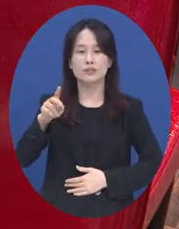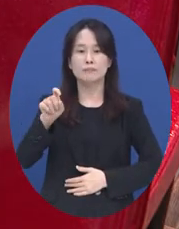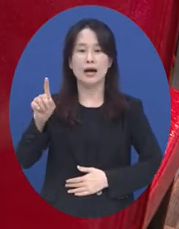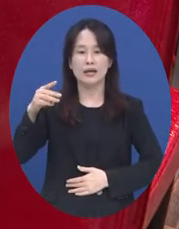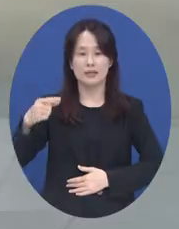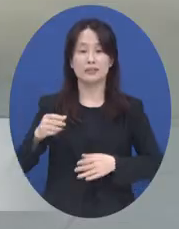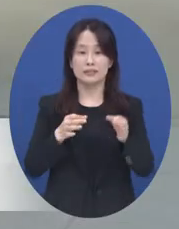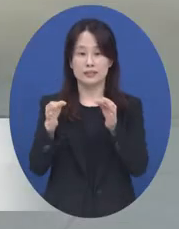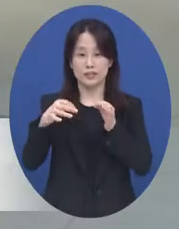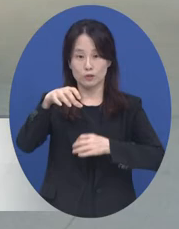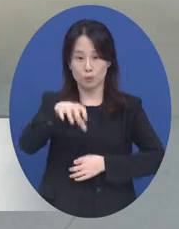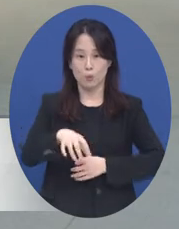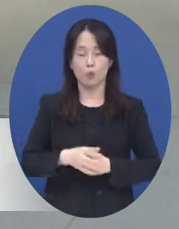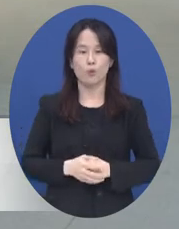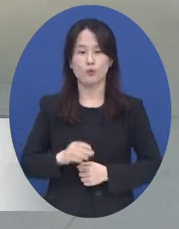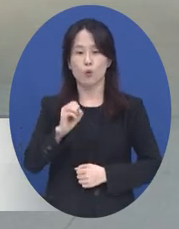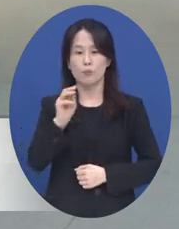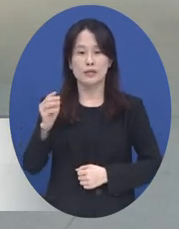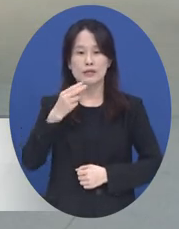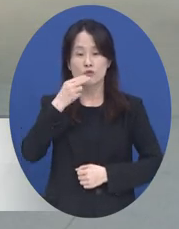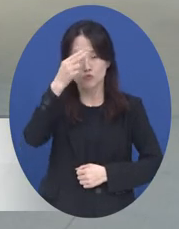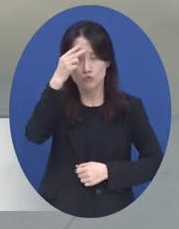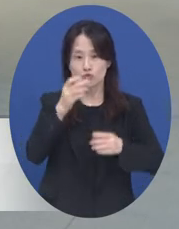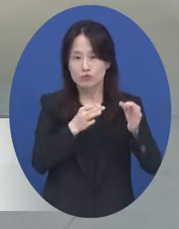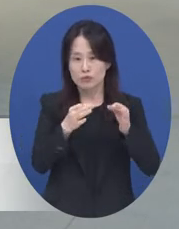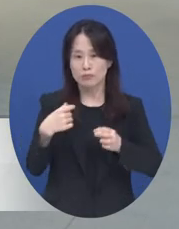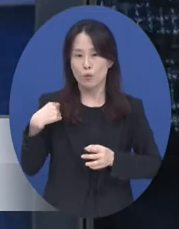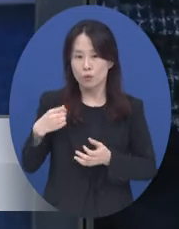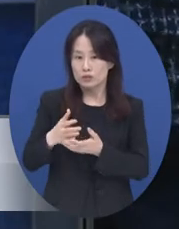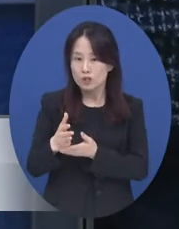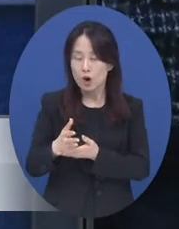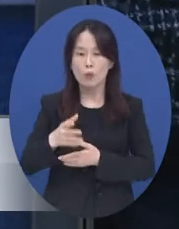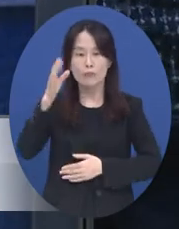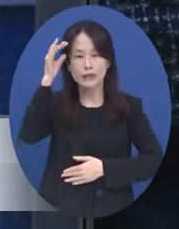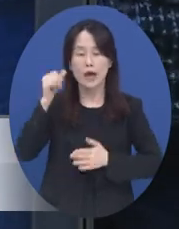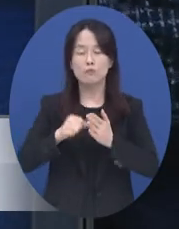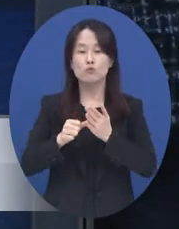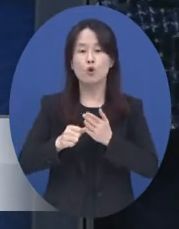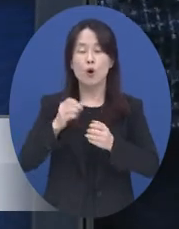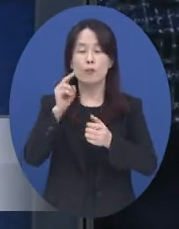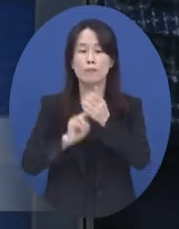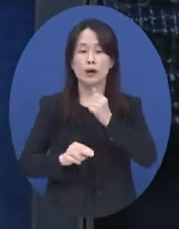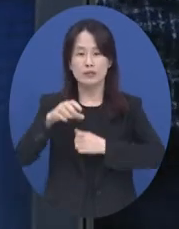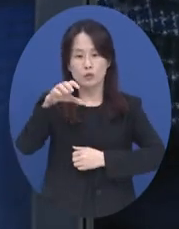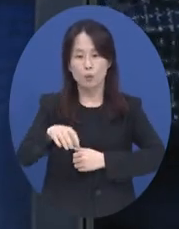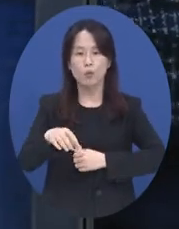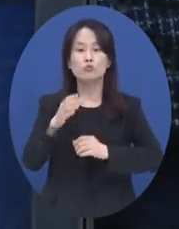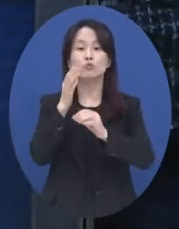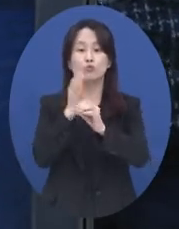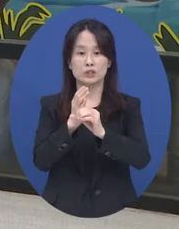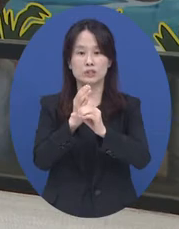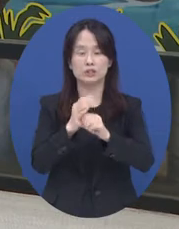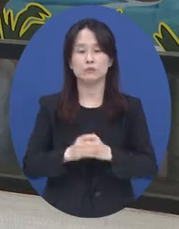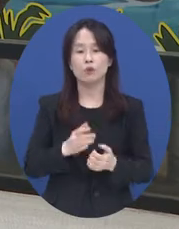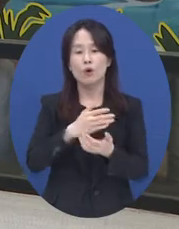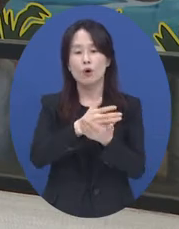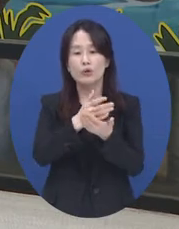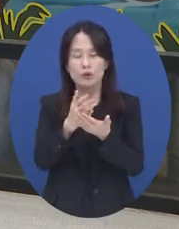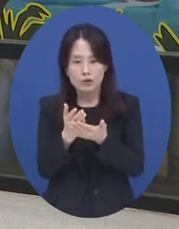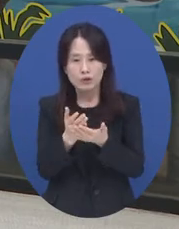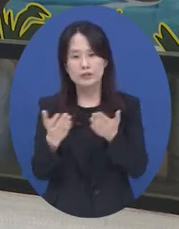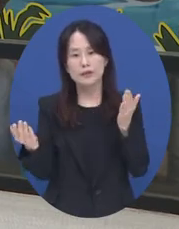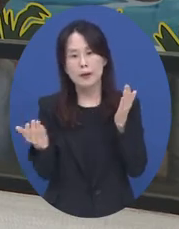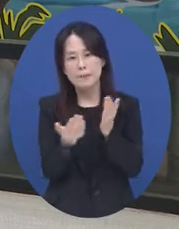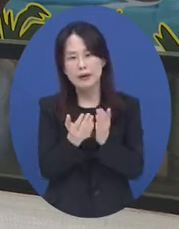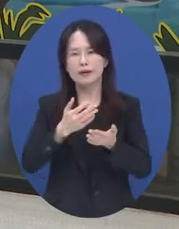상점입니다. 이외에 맥주집과 의류 전문점, 애견용품 가게 등 모두 소규모 점포 위주로 각 상권